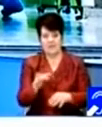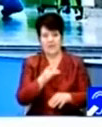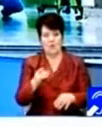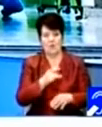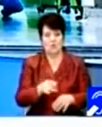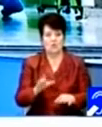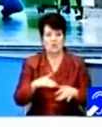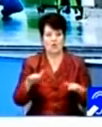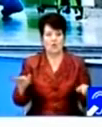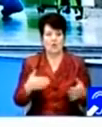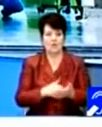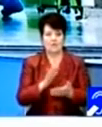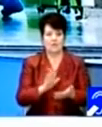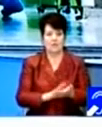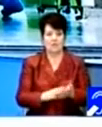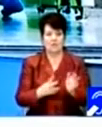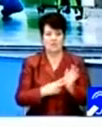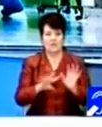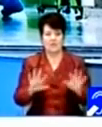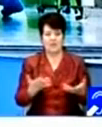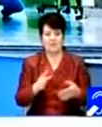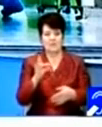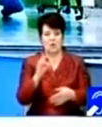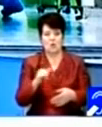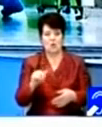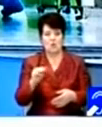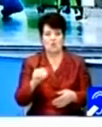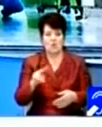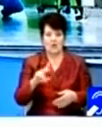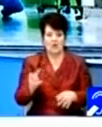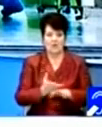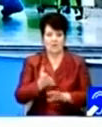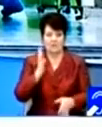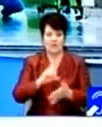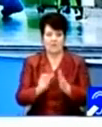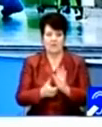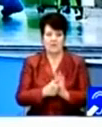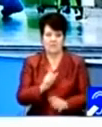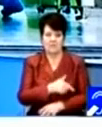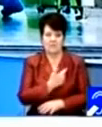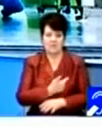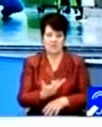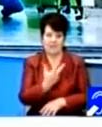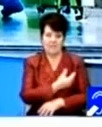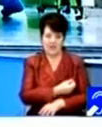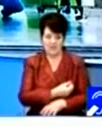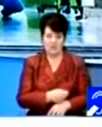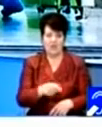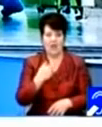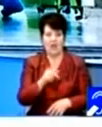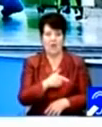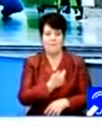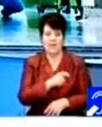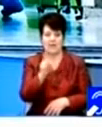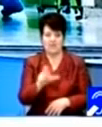la Ocnița s-au înregistrat primele 7 cazuri de rujeolă, părinții au făcut coadă la cabinetul medical pentru vaccinare. În atenția medicilor sunt